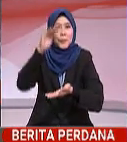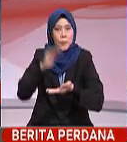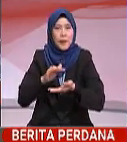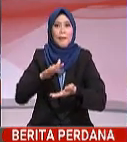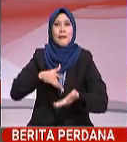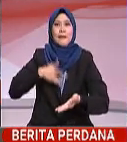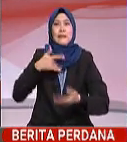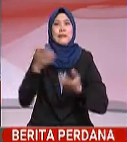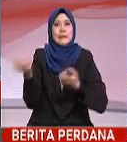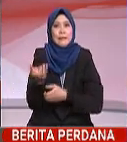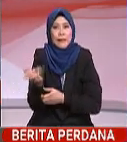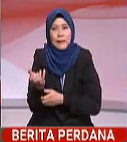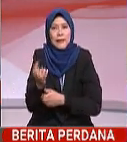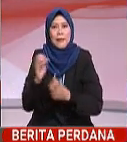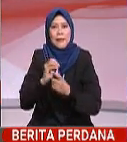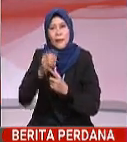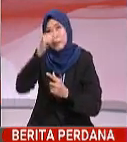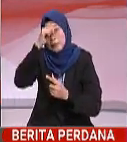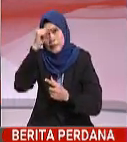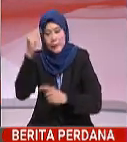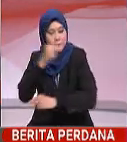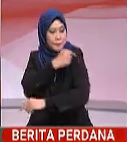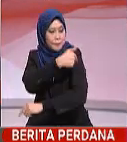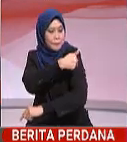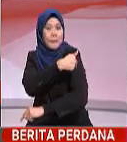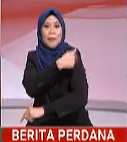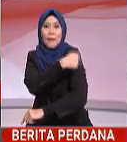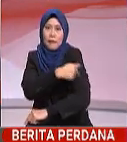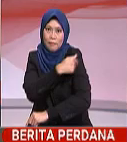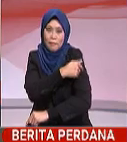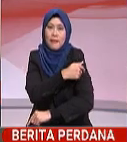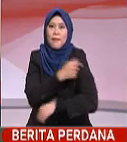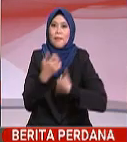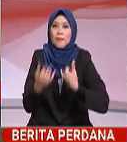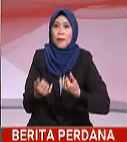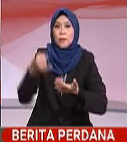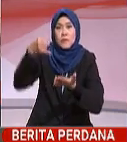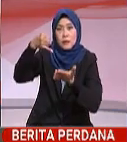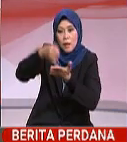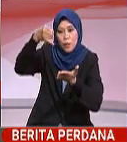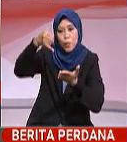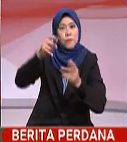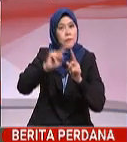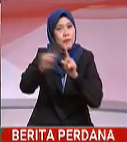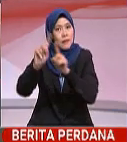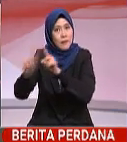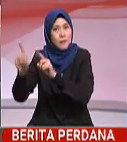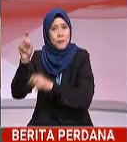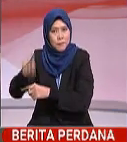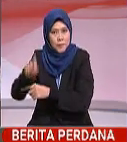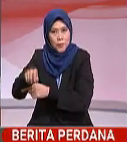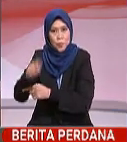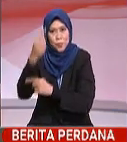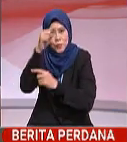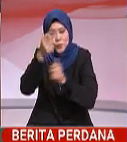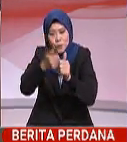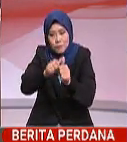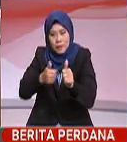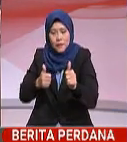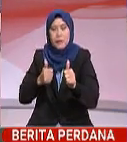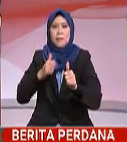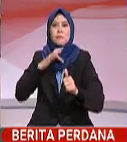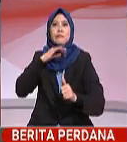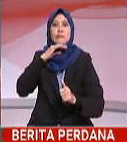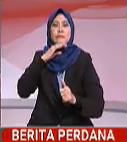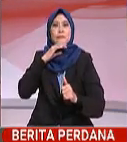rasa sakit dan lebam. Di samping itu, KKM juga menekankan bahawa jarum yang berbeza diperlukan untuk mencegah